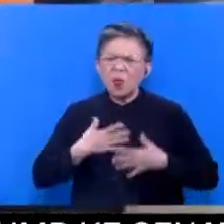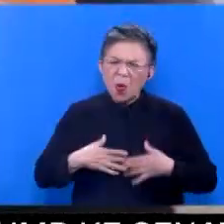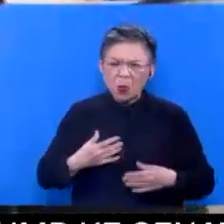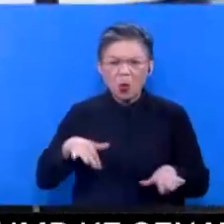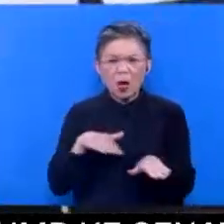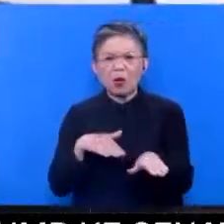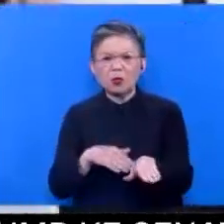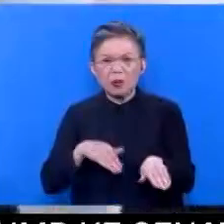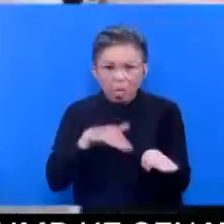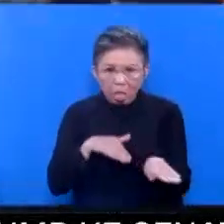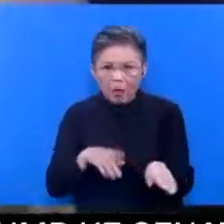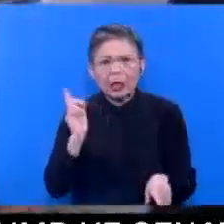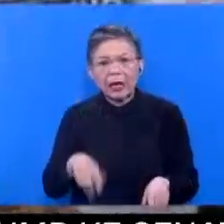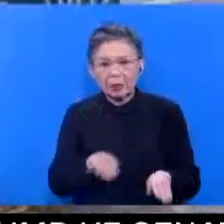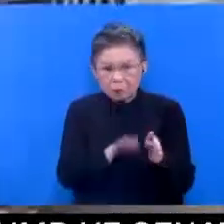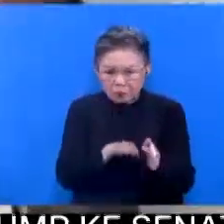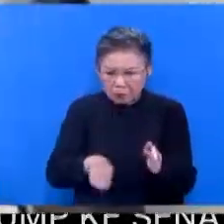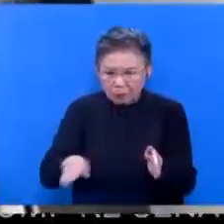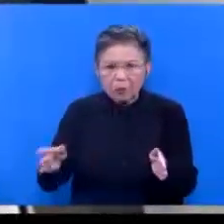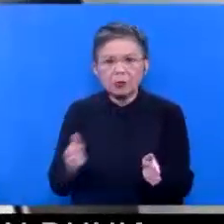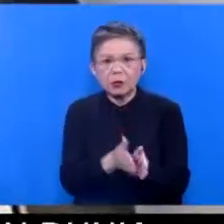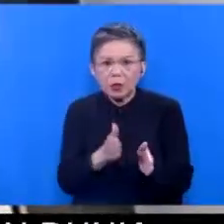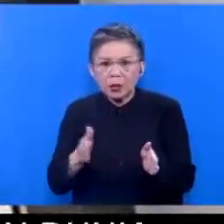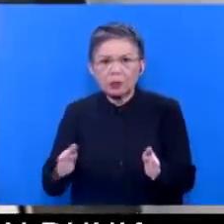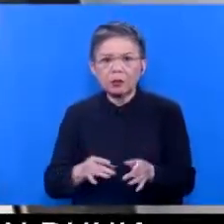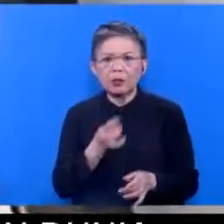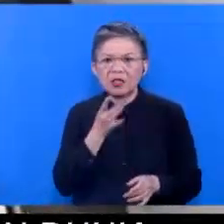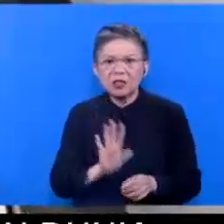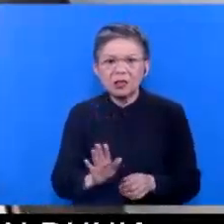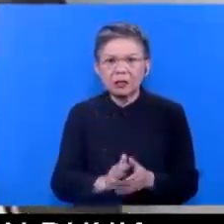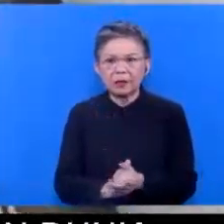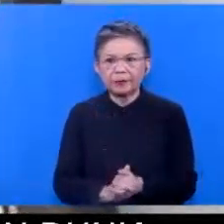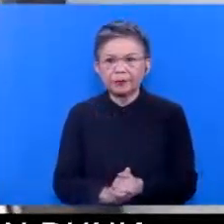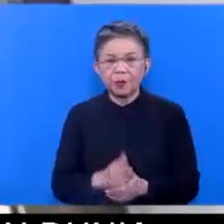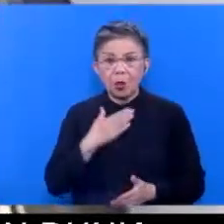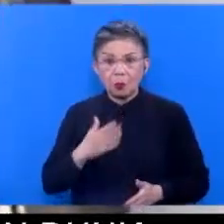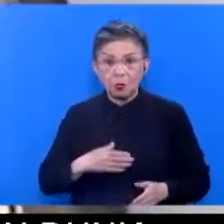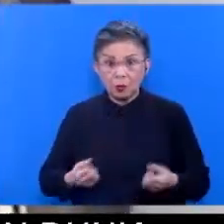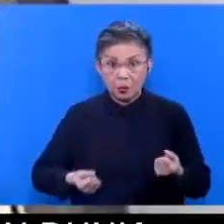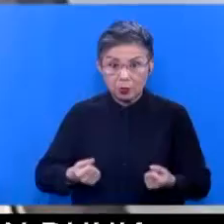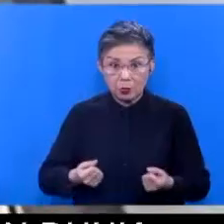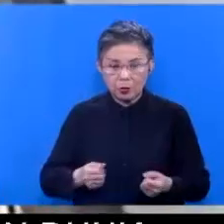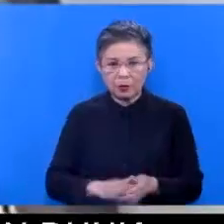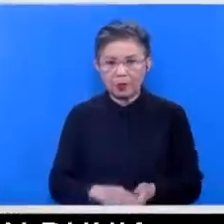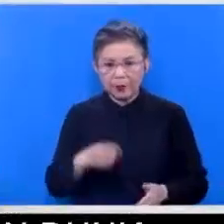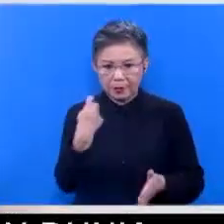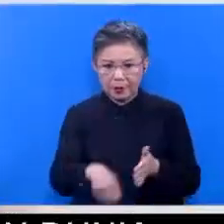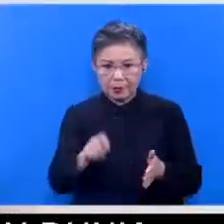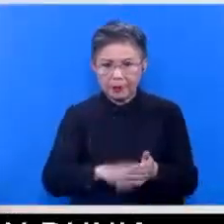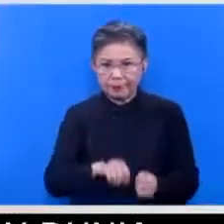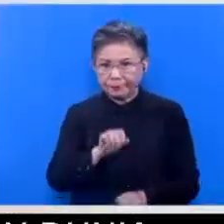lintas jadi tersendat akibat banyak kendaraan parkir sembarangan. Pemilik kendaraan yang terjaring razia kemudian dijatuhi sanksi